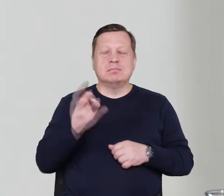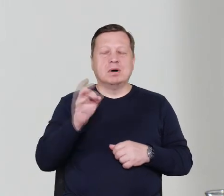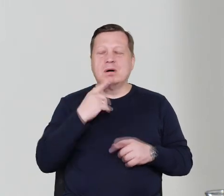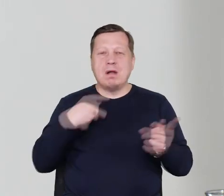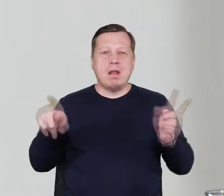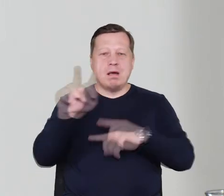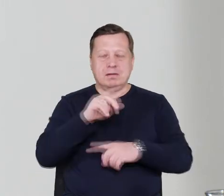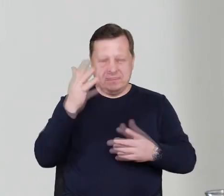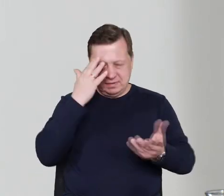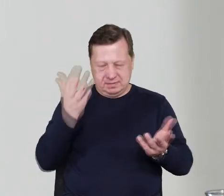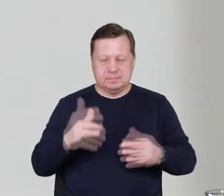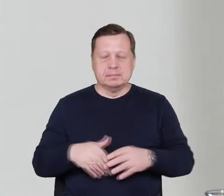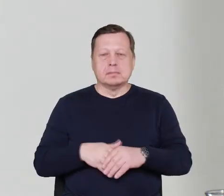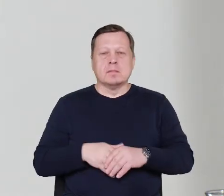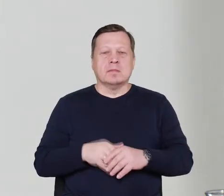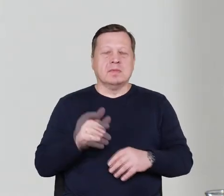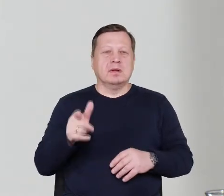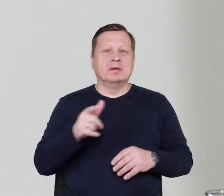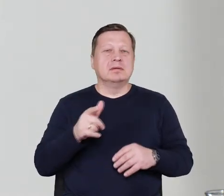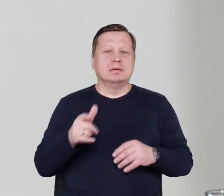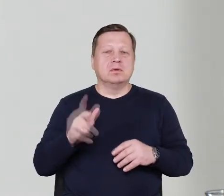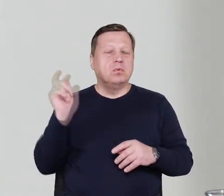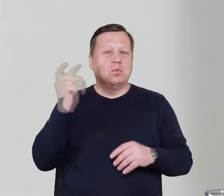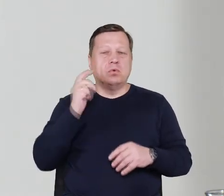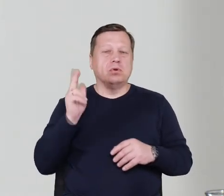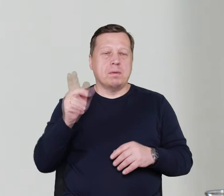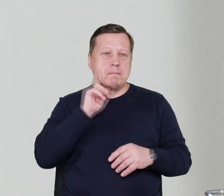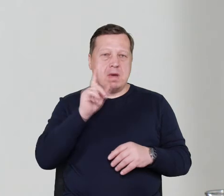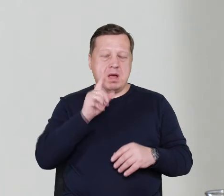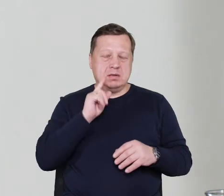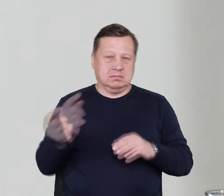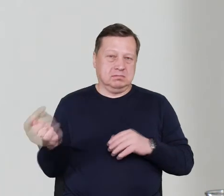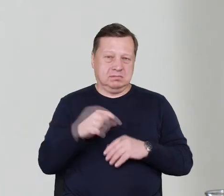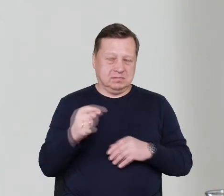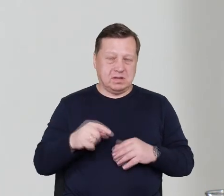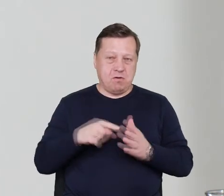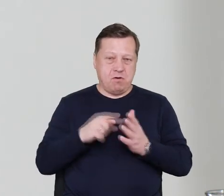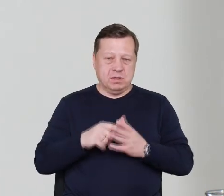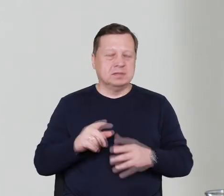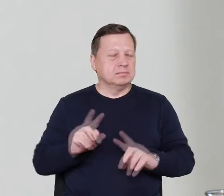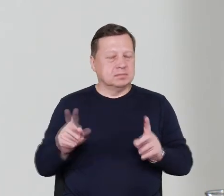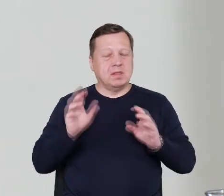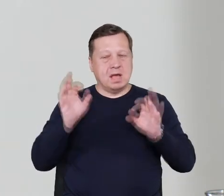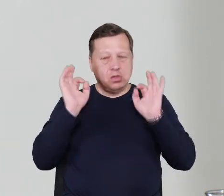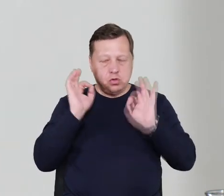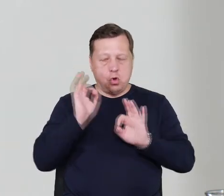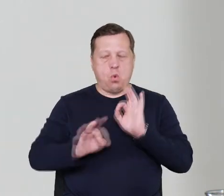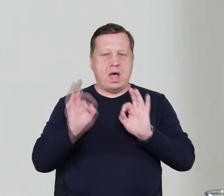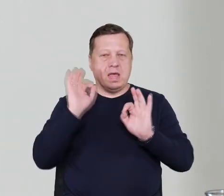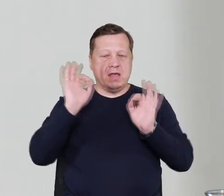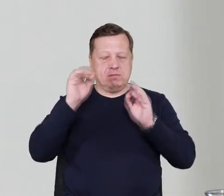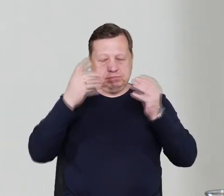wiadoma związana z tym że to jakby głównie Są mężczyźni więc uważam że przede wszystkim pokazywać dane też